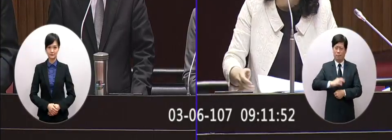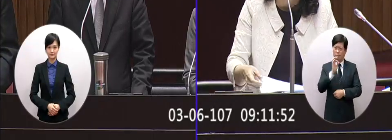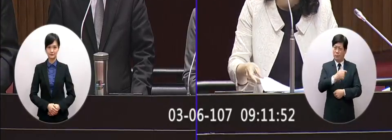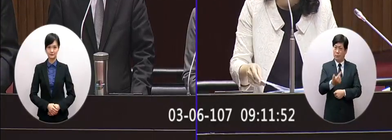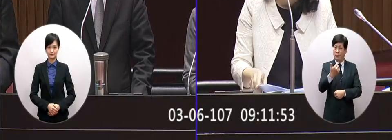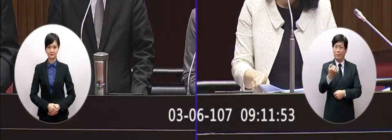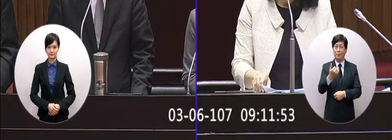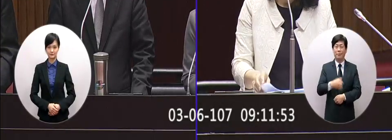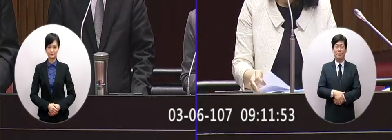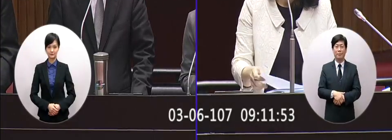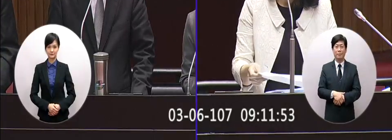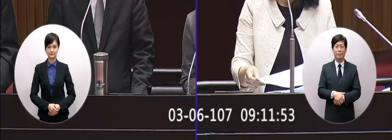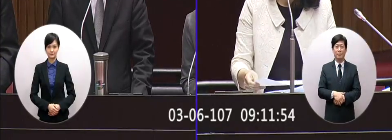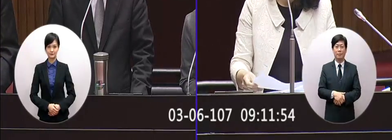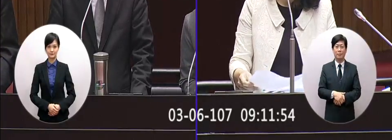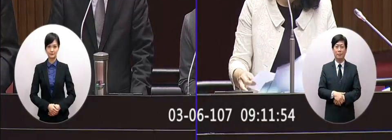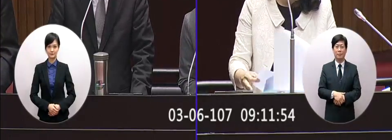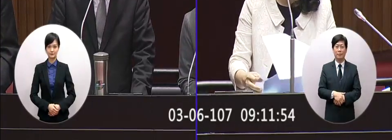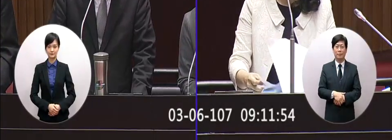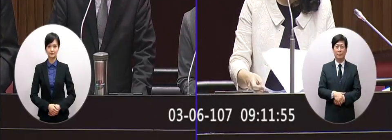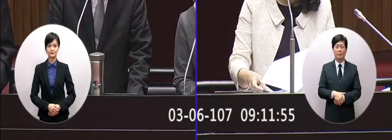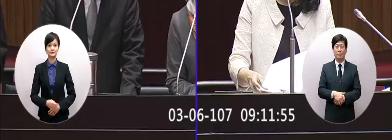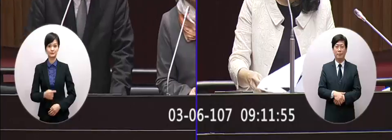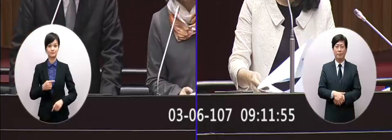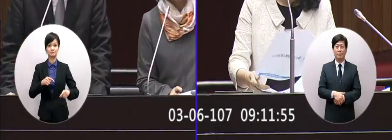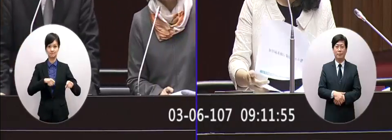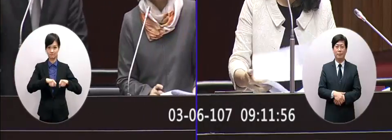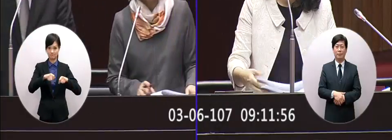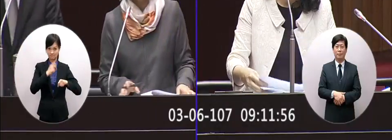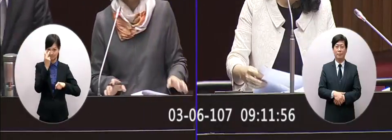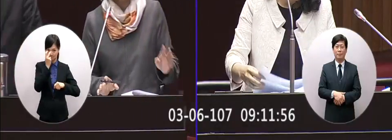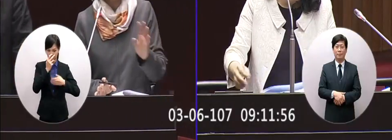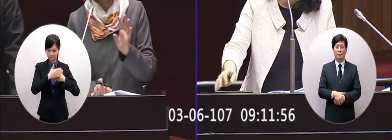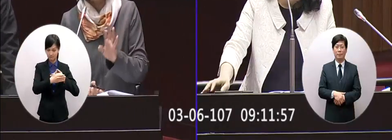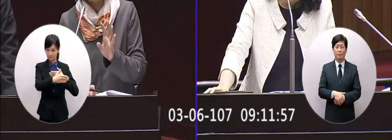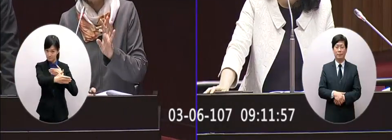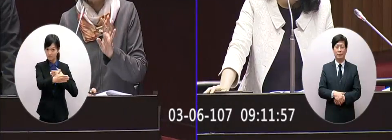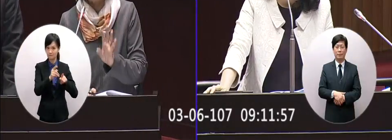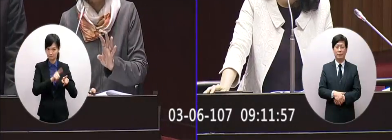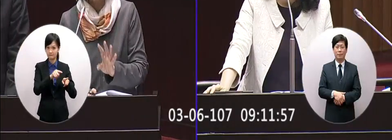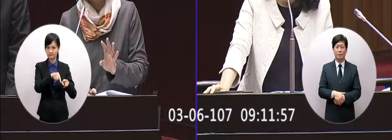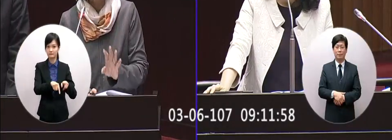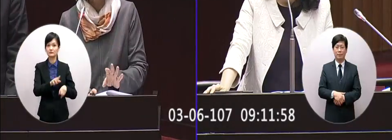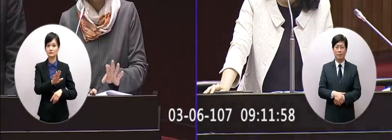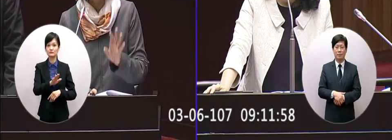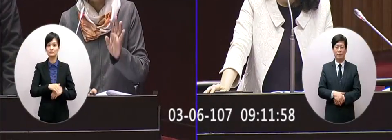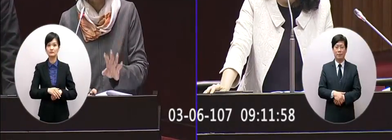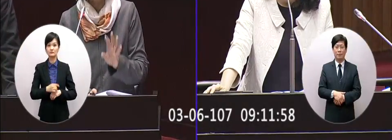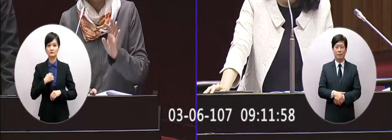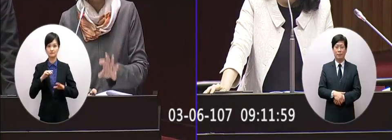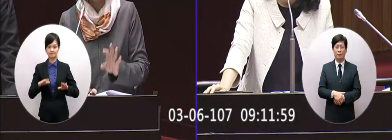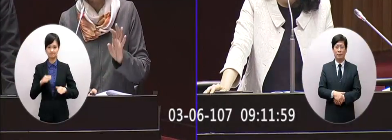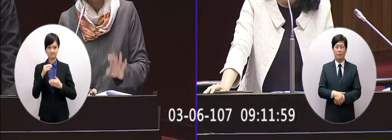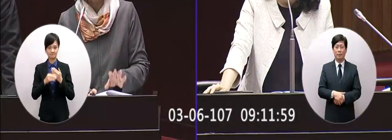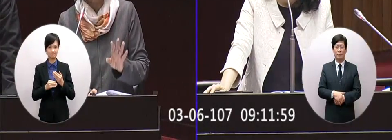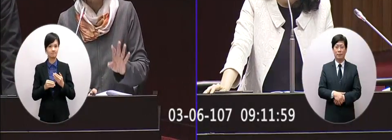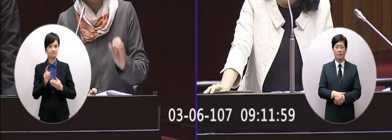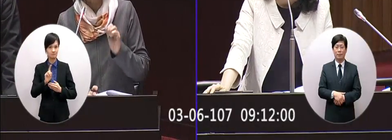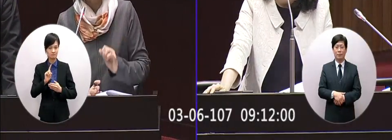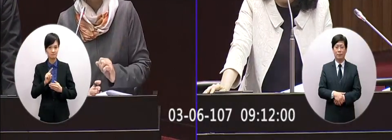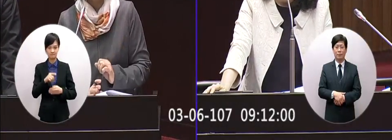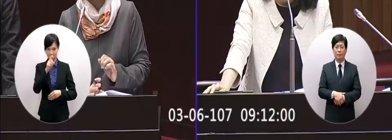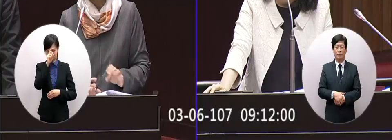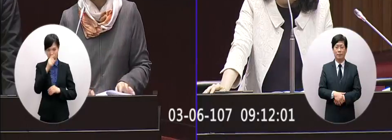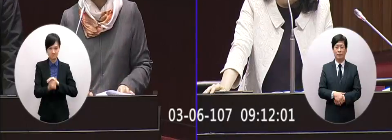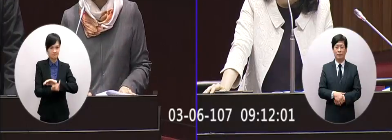处理，好不好？ 好，我们都会有那个计划的审议的程序。我们这一次的基本的原则就是重塑、重检、重宽、